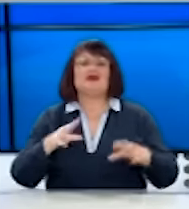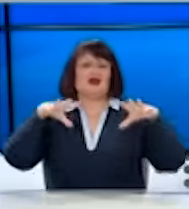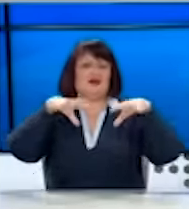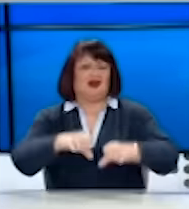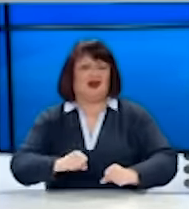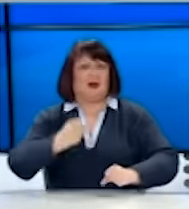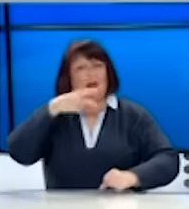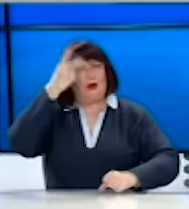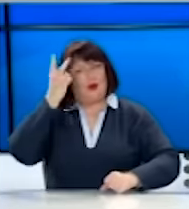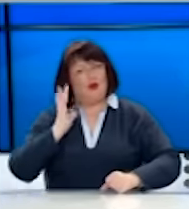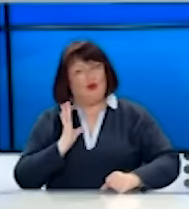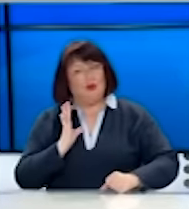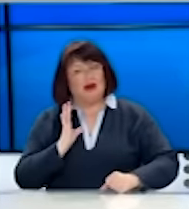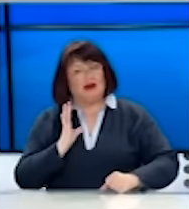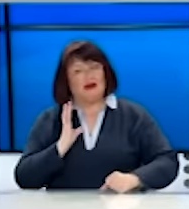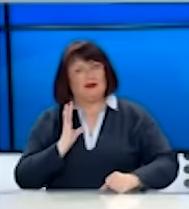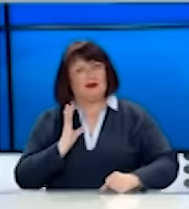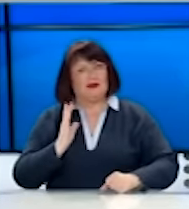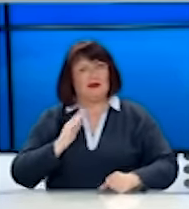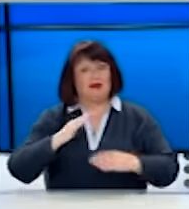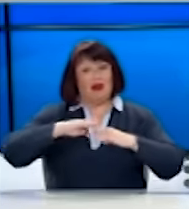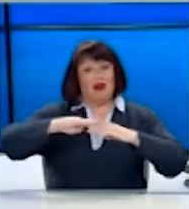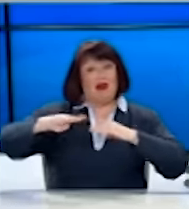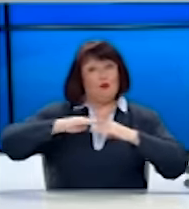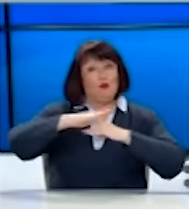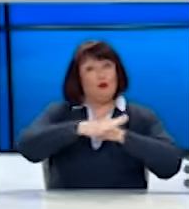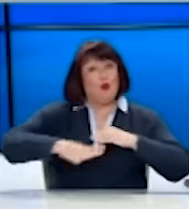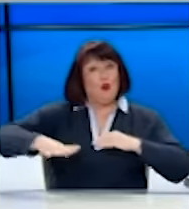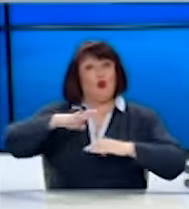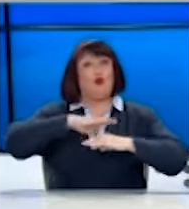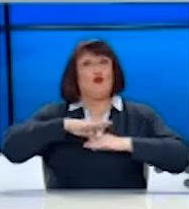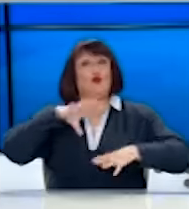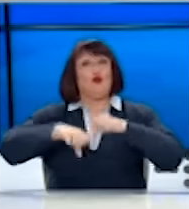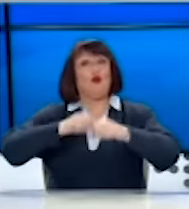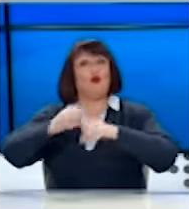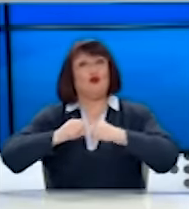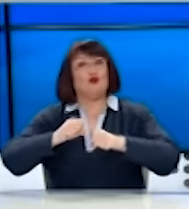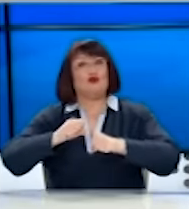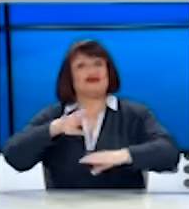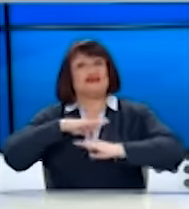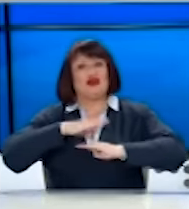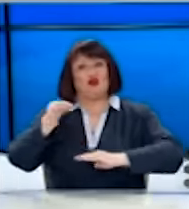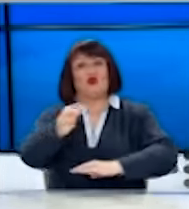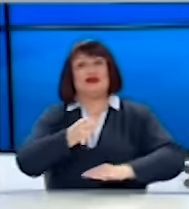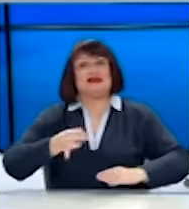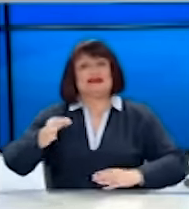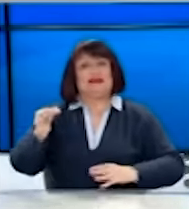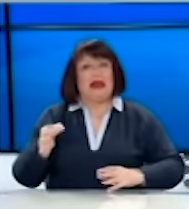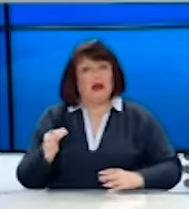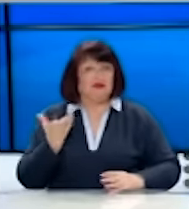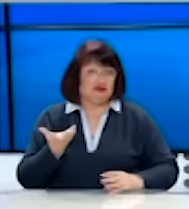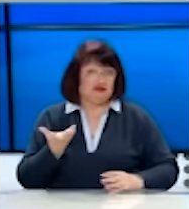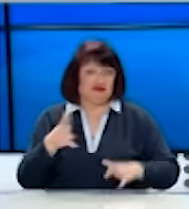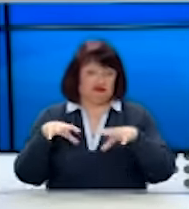κυριαρχίας, όπως το ζήτημα των χωρικών υδάτων, της στρατιωτικοποίησης των νησιών και όχι αποκλειστικά